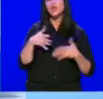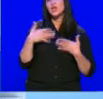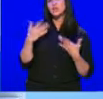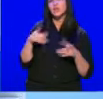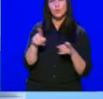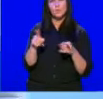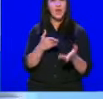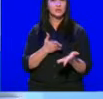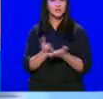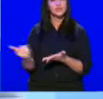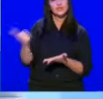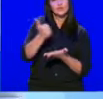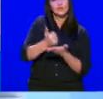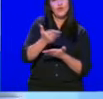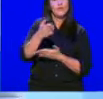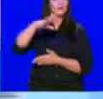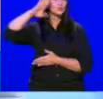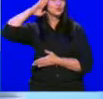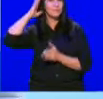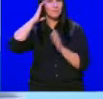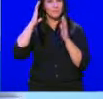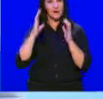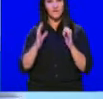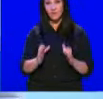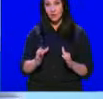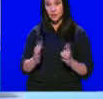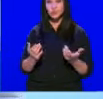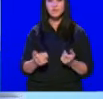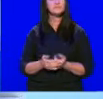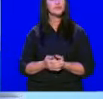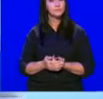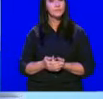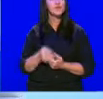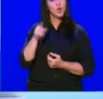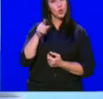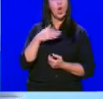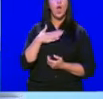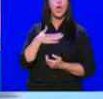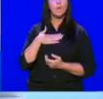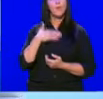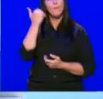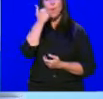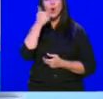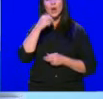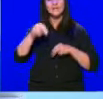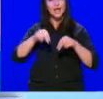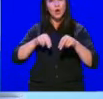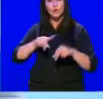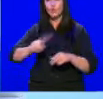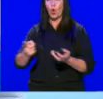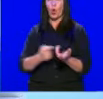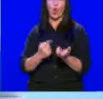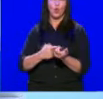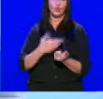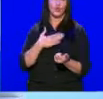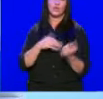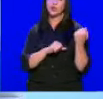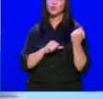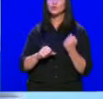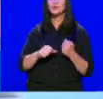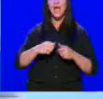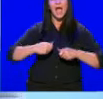чрез назначени от него служебни правителства. Той има полезен ход, толкова доколкото нашата конституция е